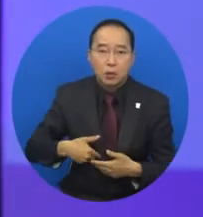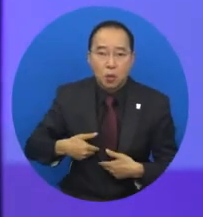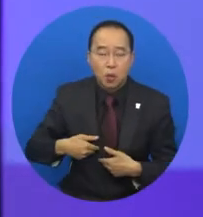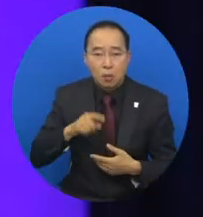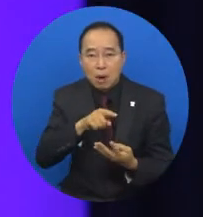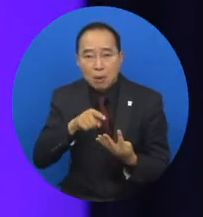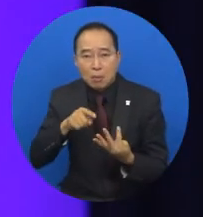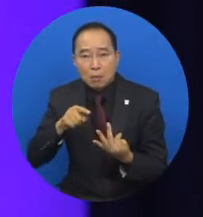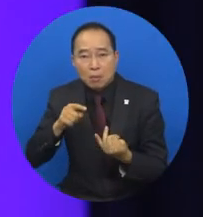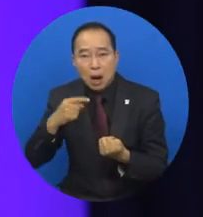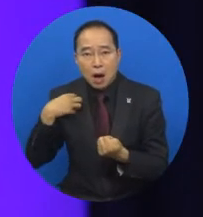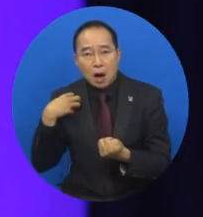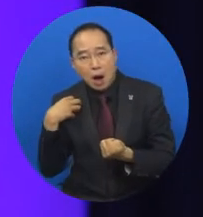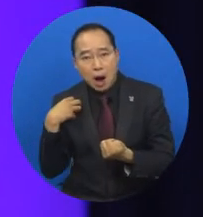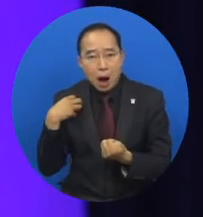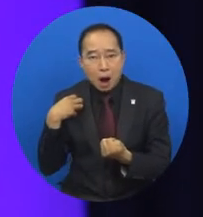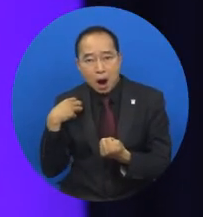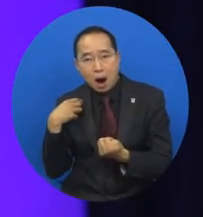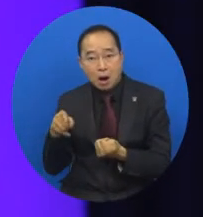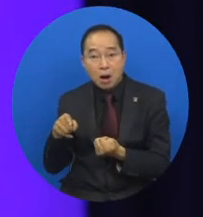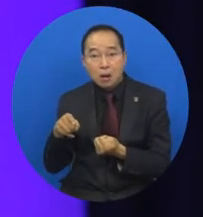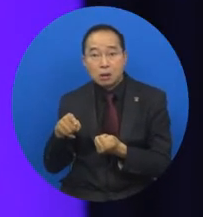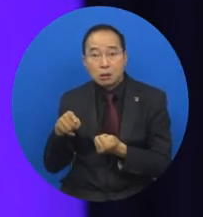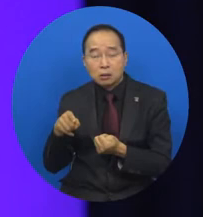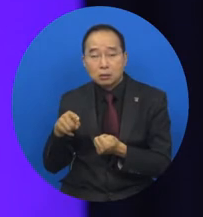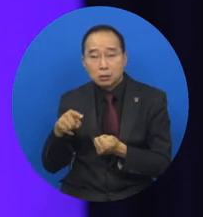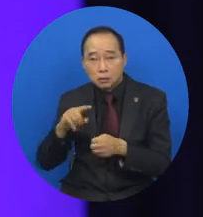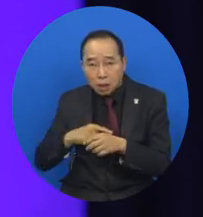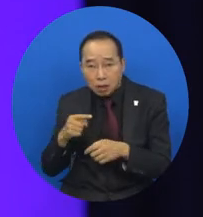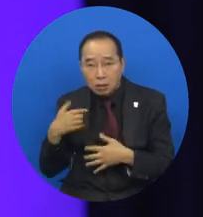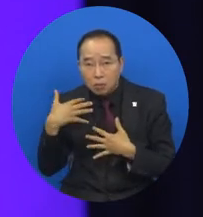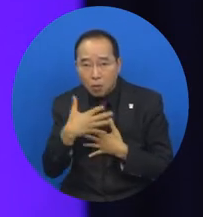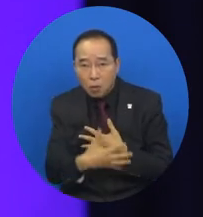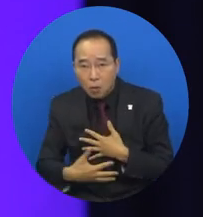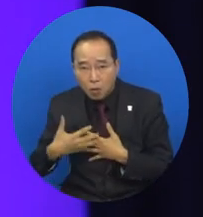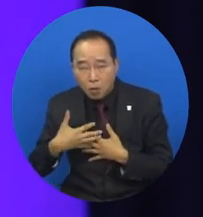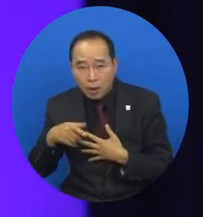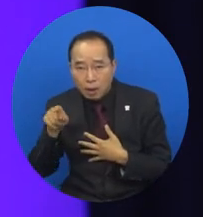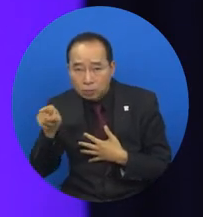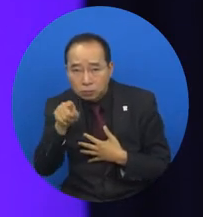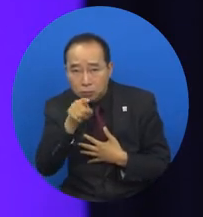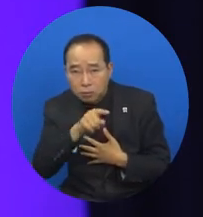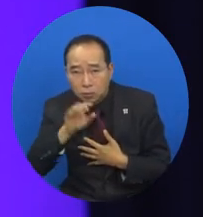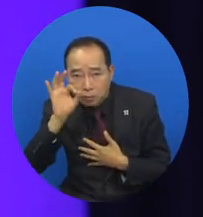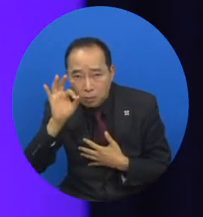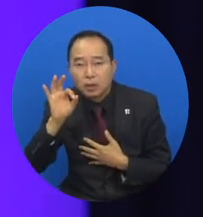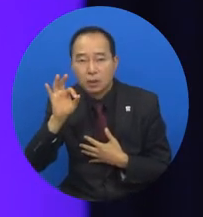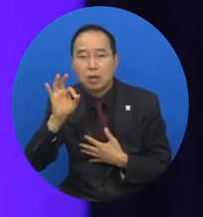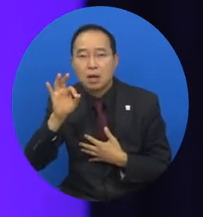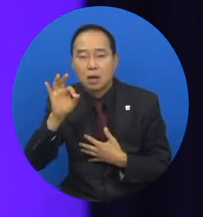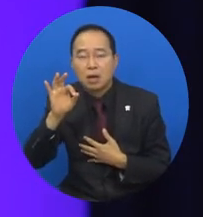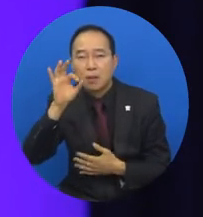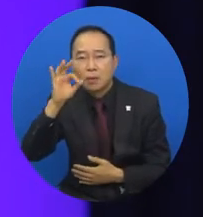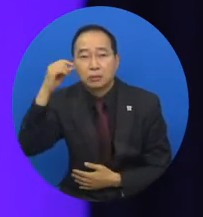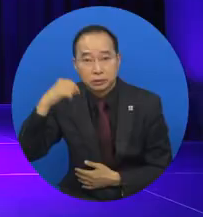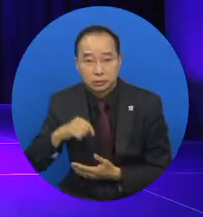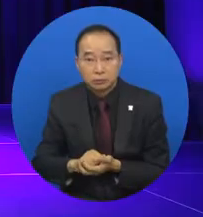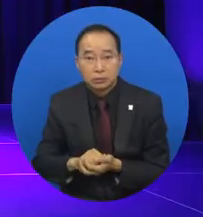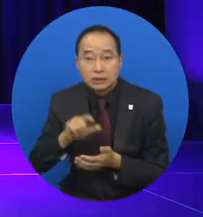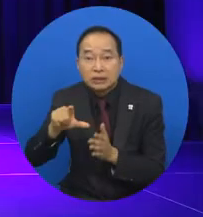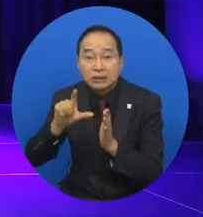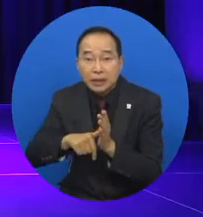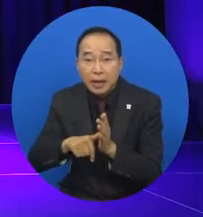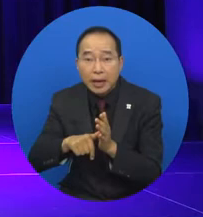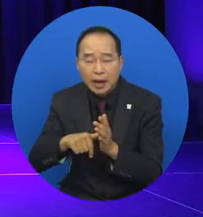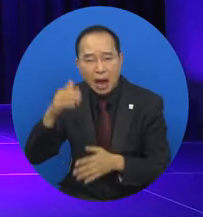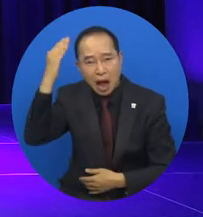뭉쳐져서 트라우마로 인한 몸의 증상들이 드러나는 것들을 저는 감각하고 있었던 것입니다.